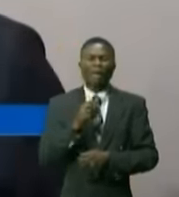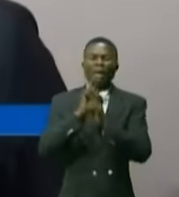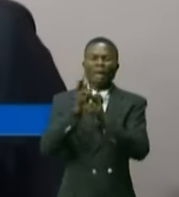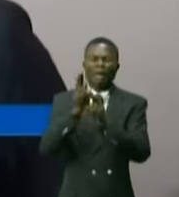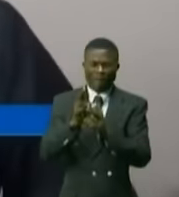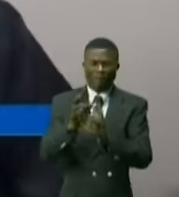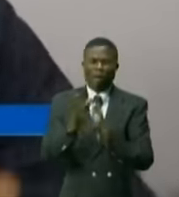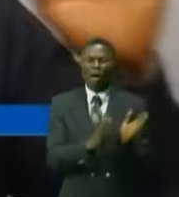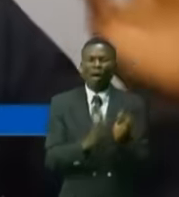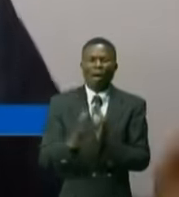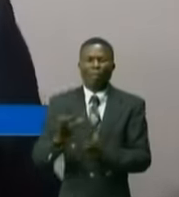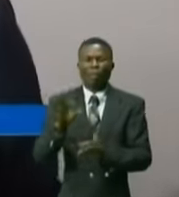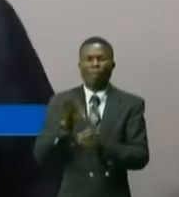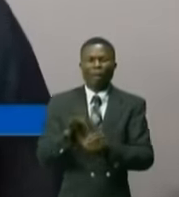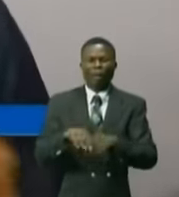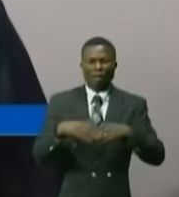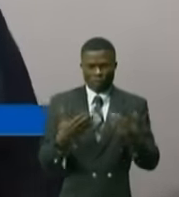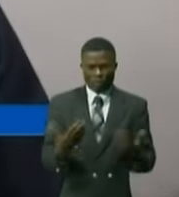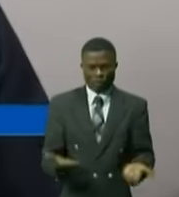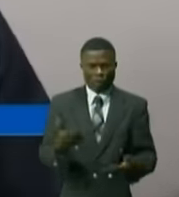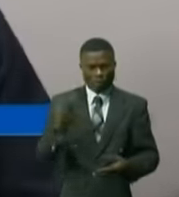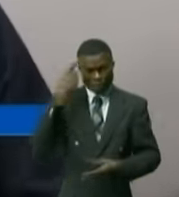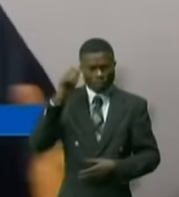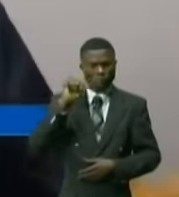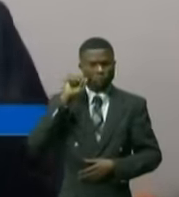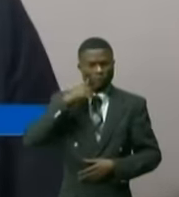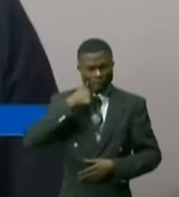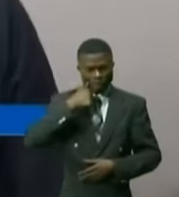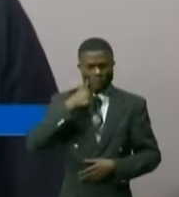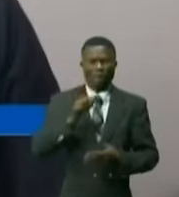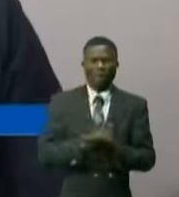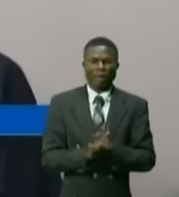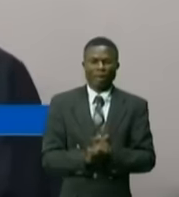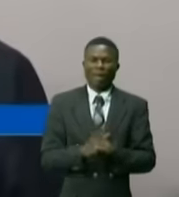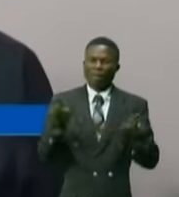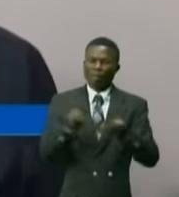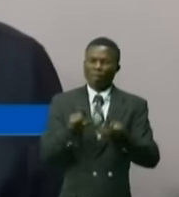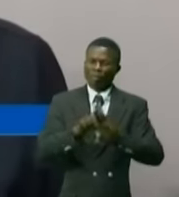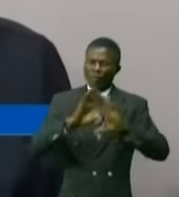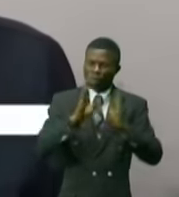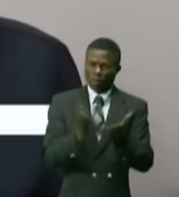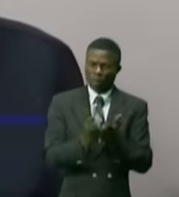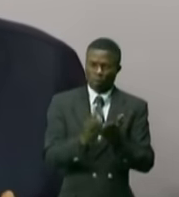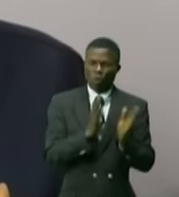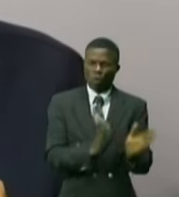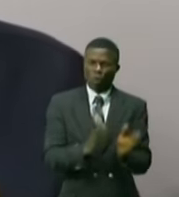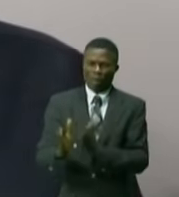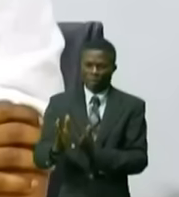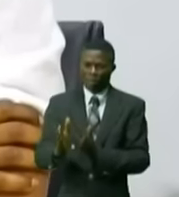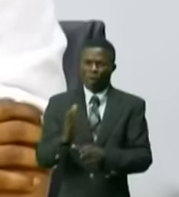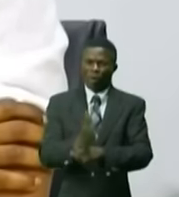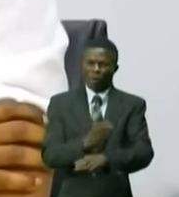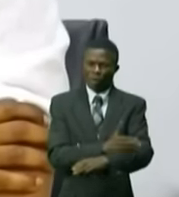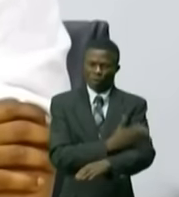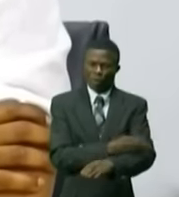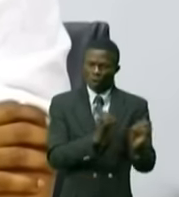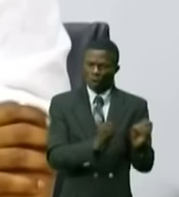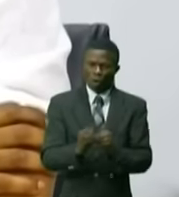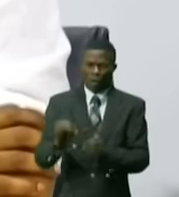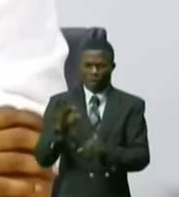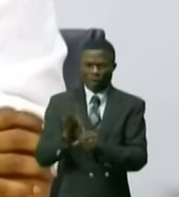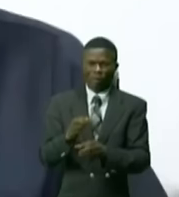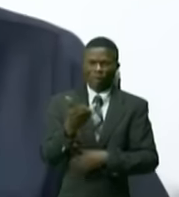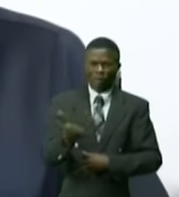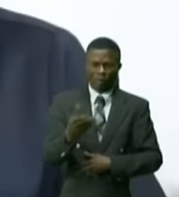la préparation de la CENI en rapport avec tout le processus qui concerne l'organisation des élections.